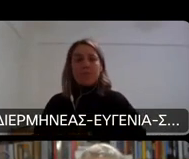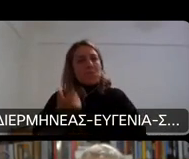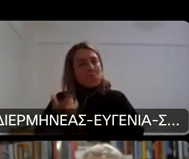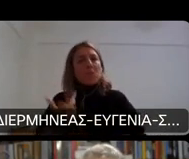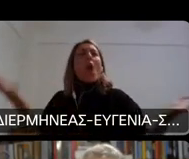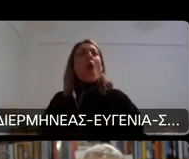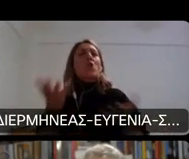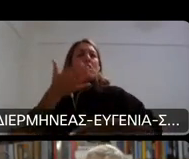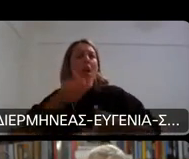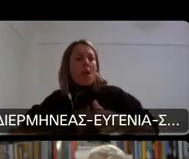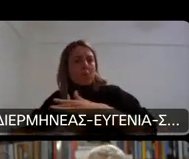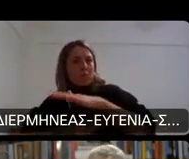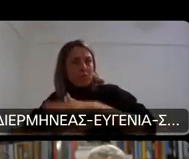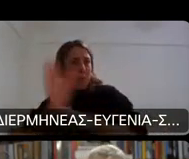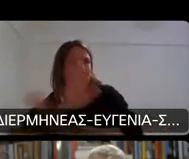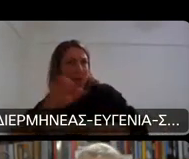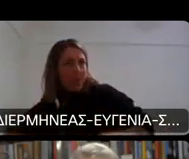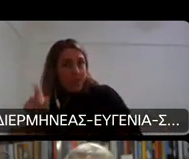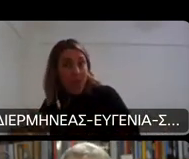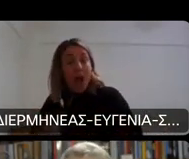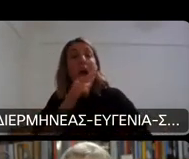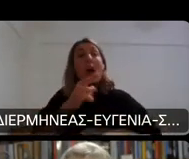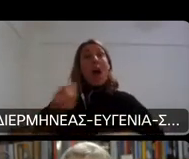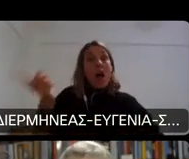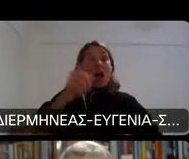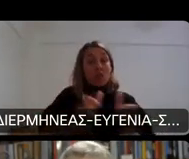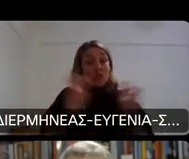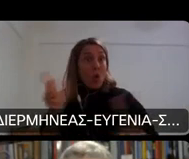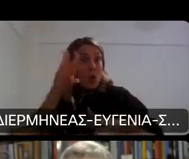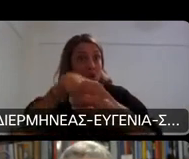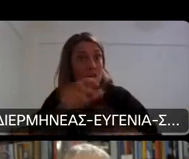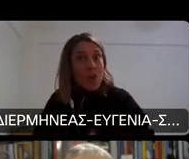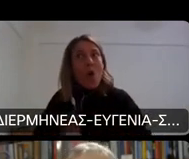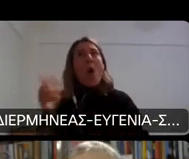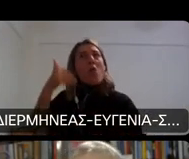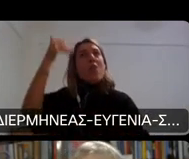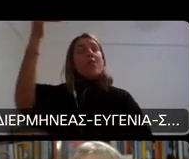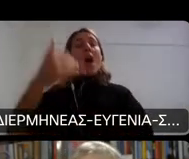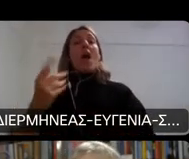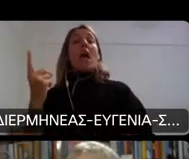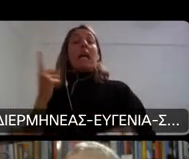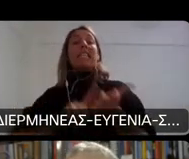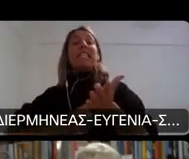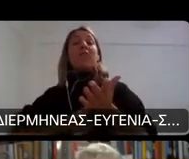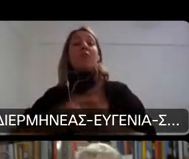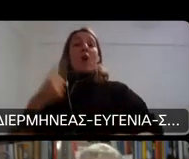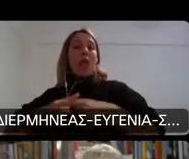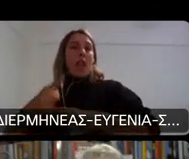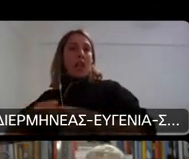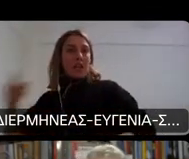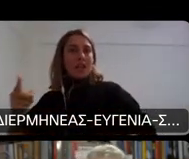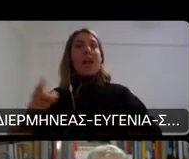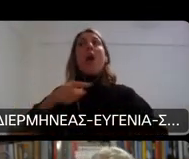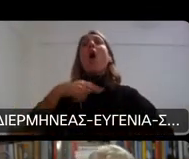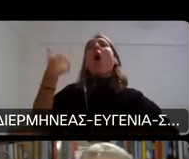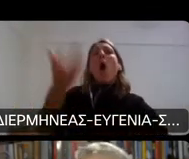προσφυγόπουλα ξεκινήσουν από τα Θρανία αύριο θα είναι και Έλληνες, όσα χαθούν στους δρόμους θα είναι οι αυριανοί εχθροί. Νομίζω δεν χρειάζεται